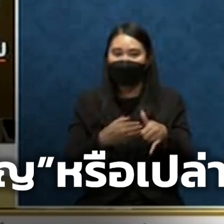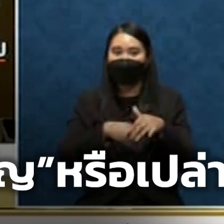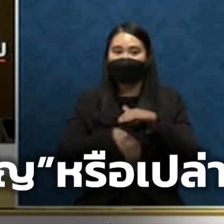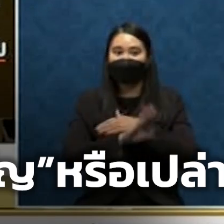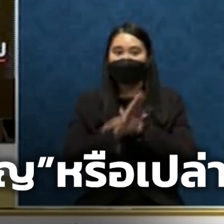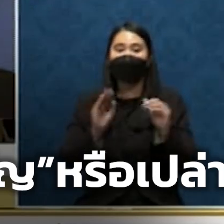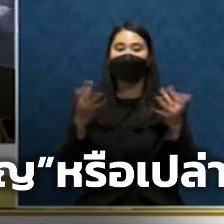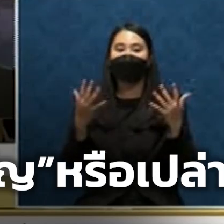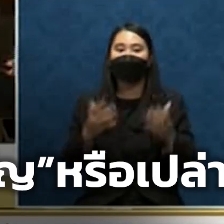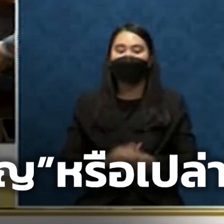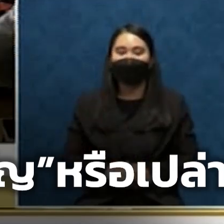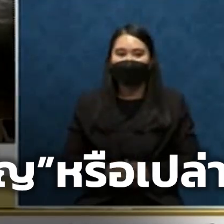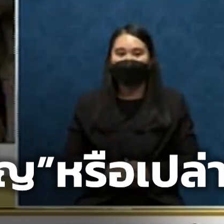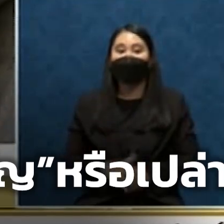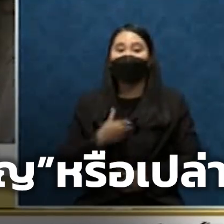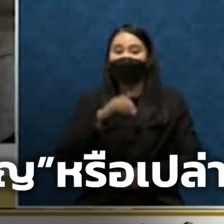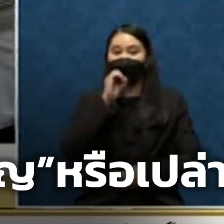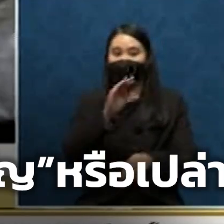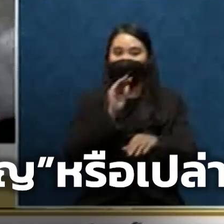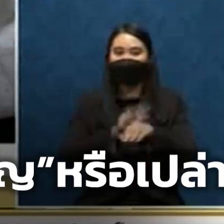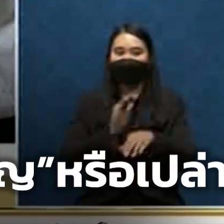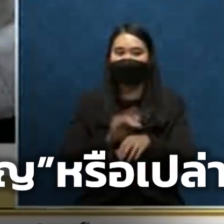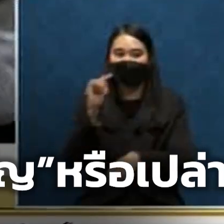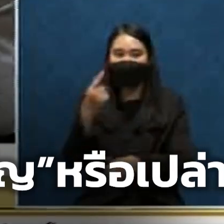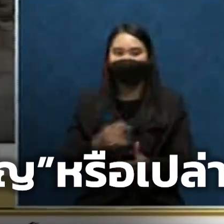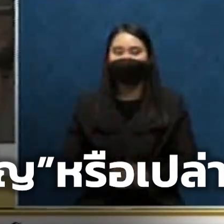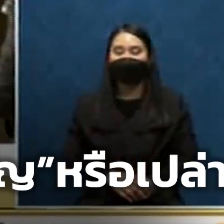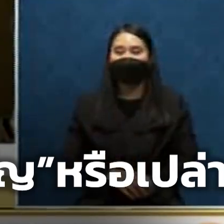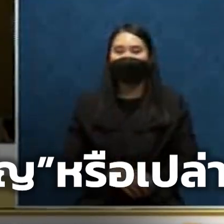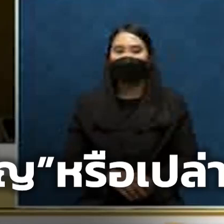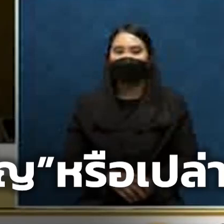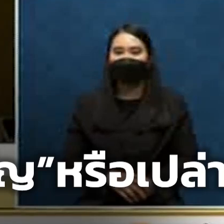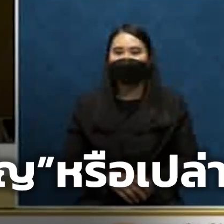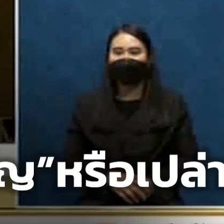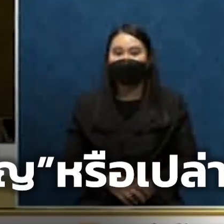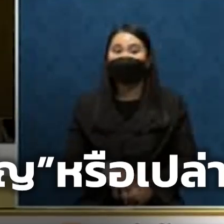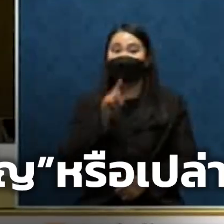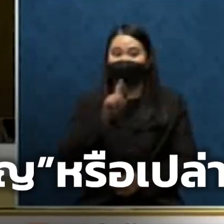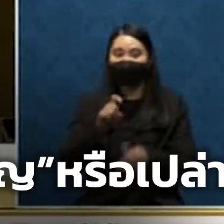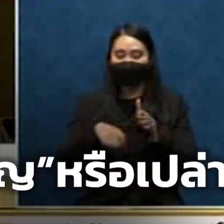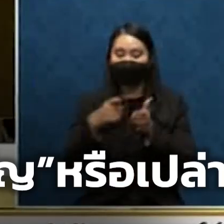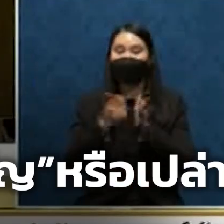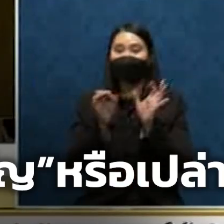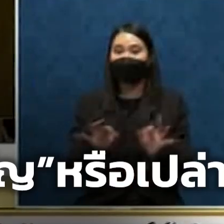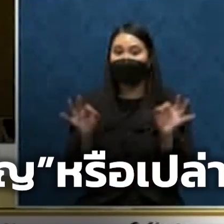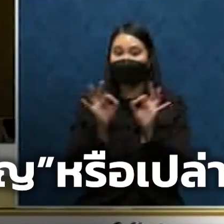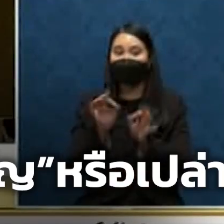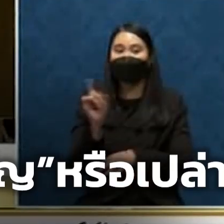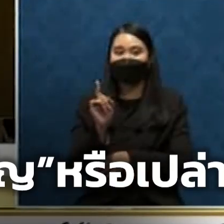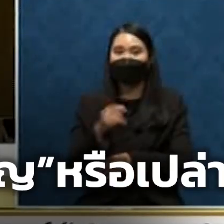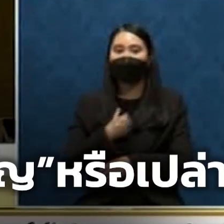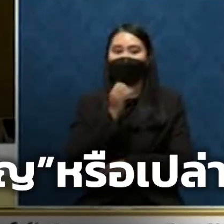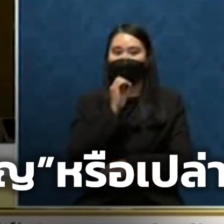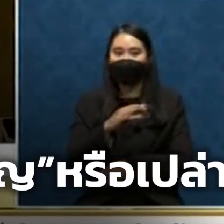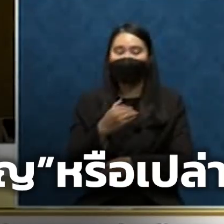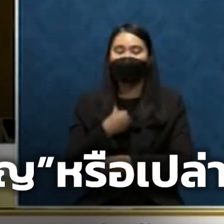นี่ผมย้ำอีกครั้งธรรมดาครับตกลงแล้วเหตุผลที่อ้างจริงๆในการถอน